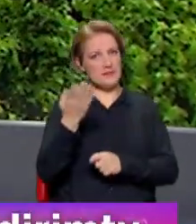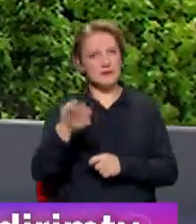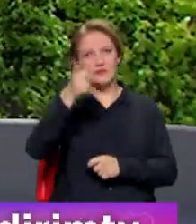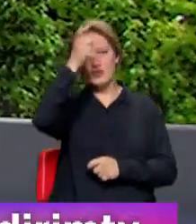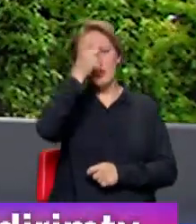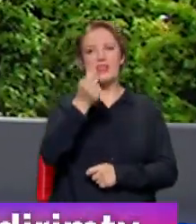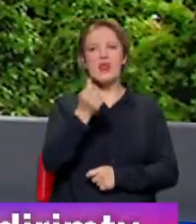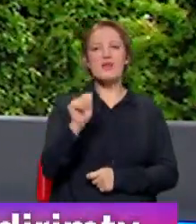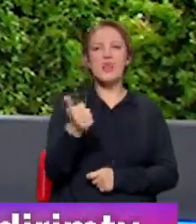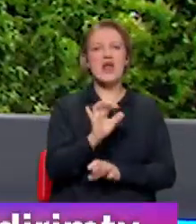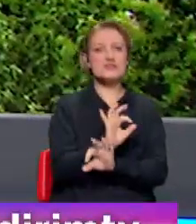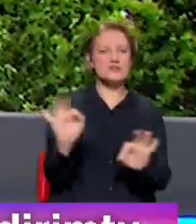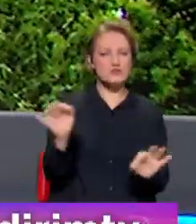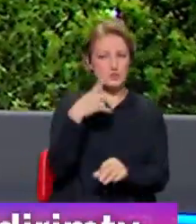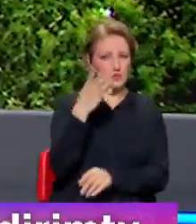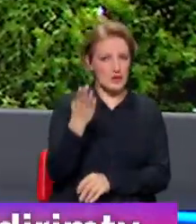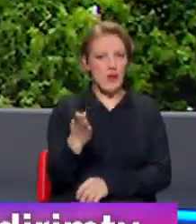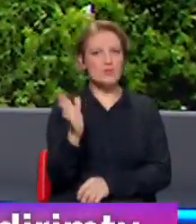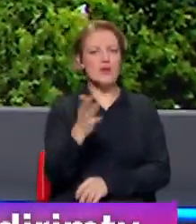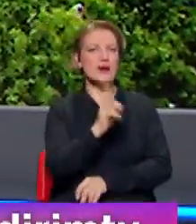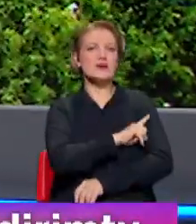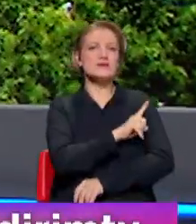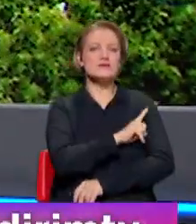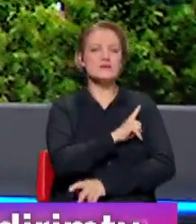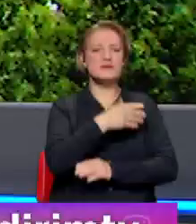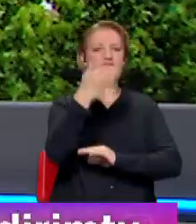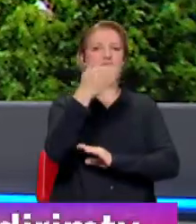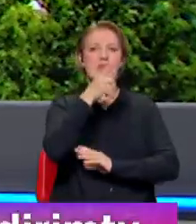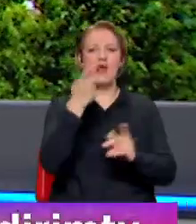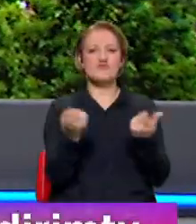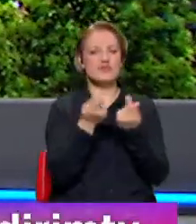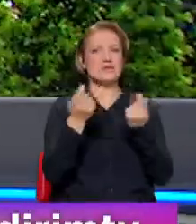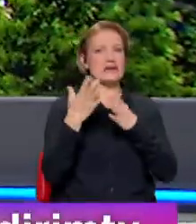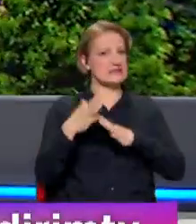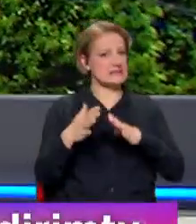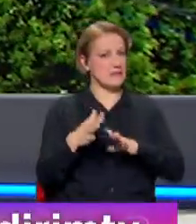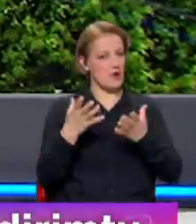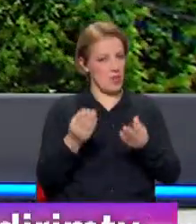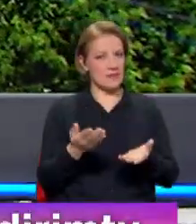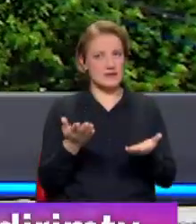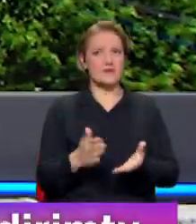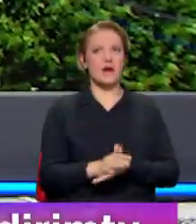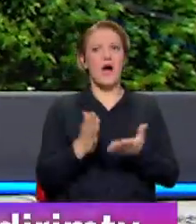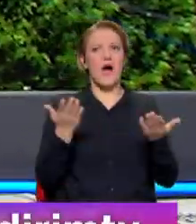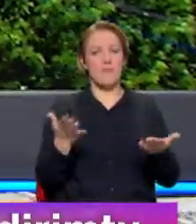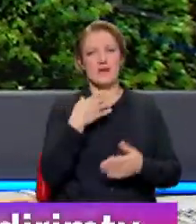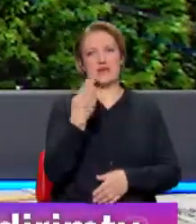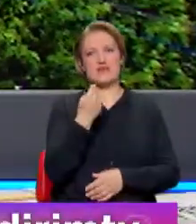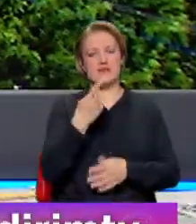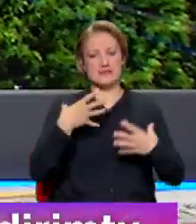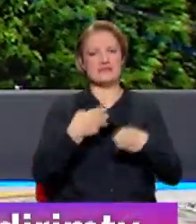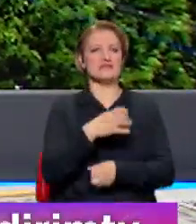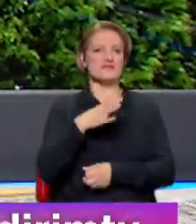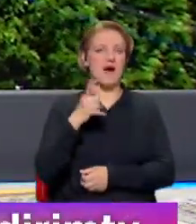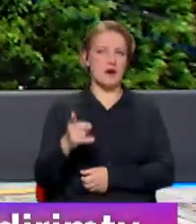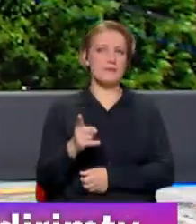Türk lirasındaki değersizlik olabilir, daha nitelikli şirketlerde çalışmak istemek olabilir. Ama gençlerde bir sıkıntı